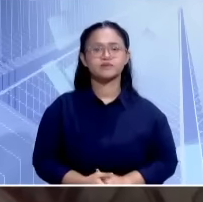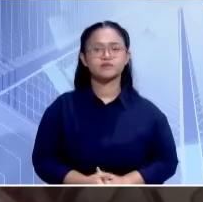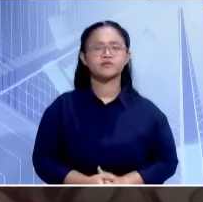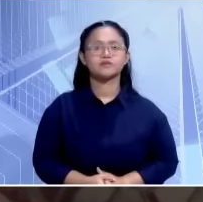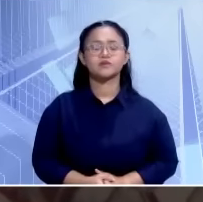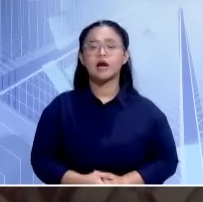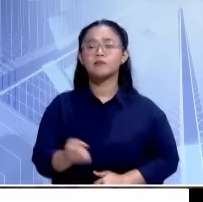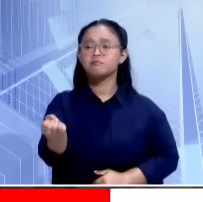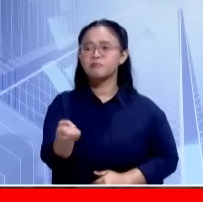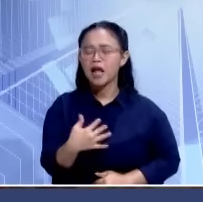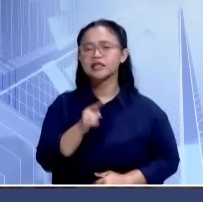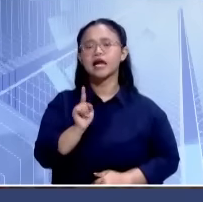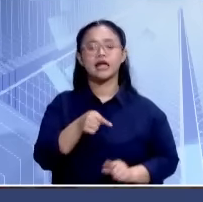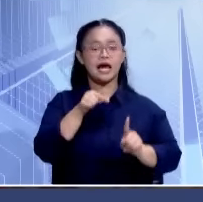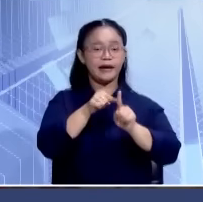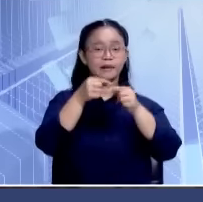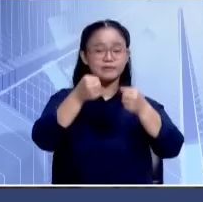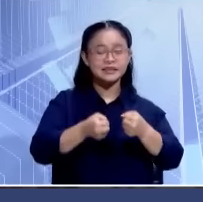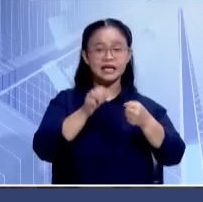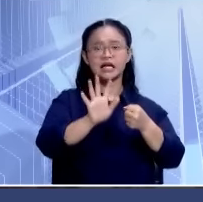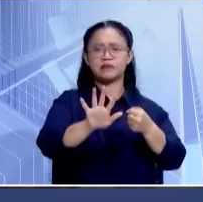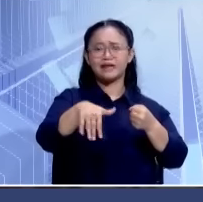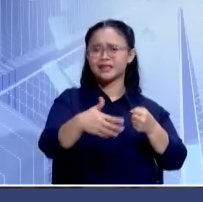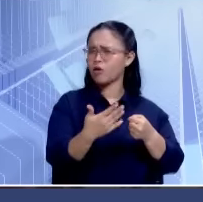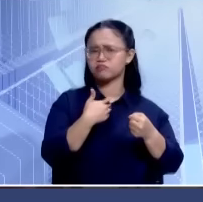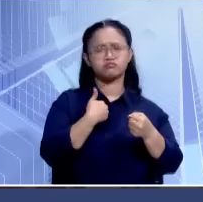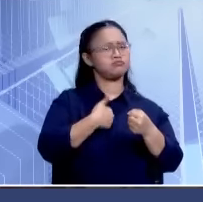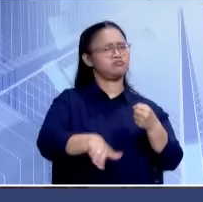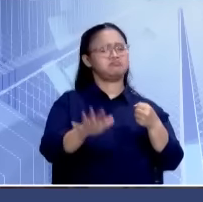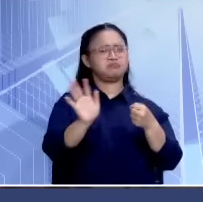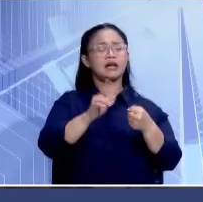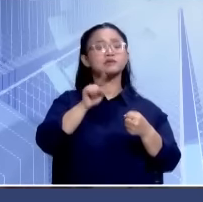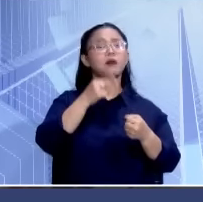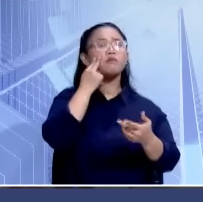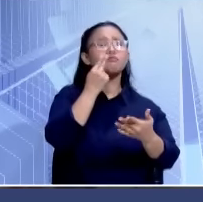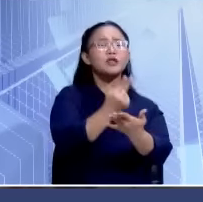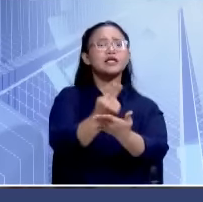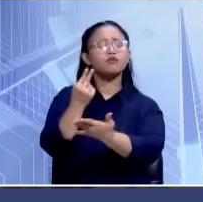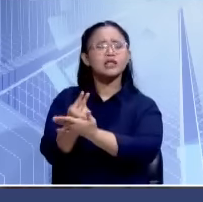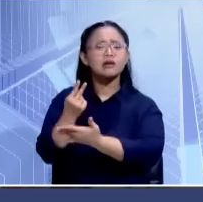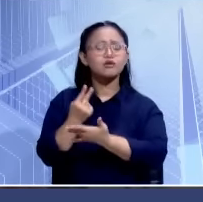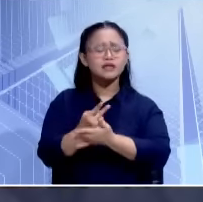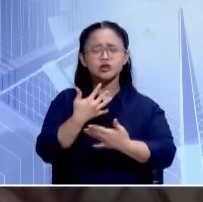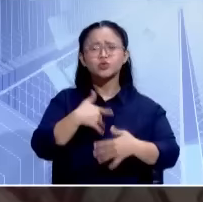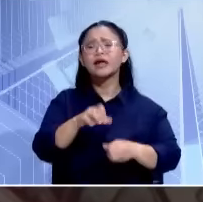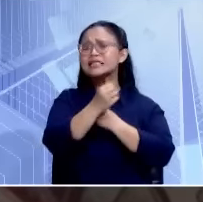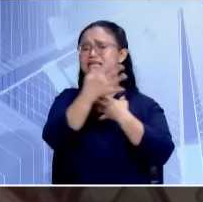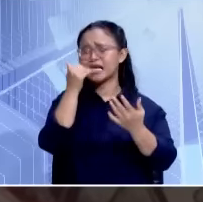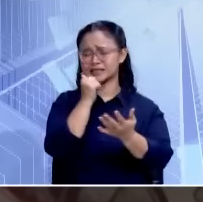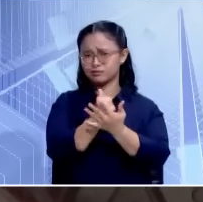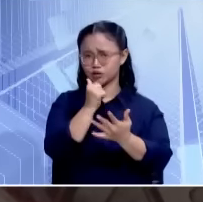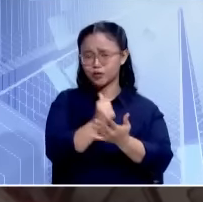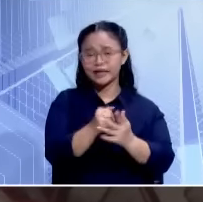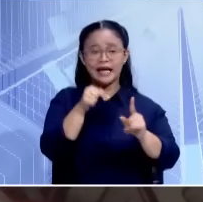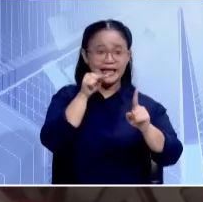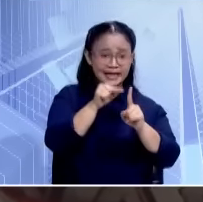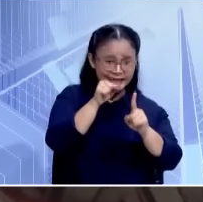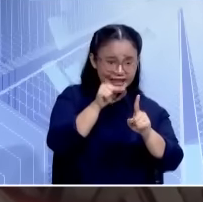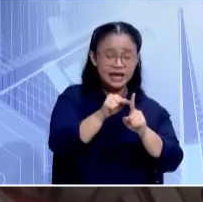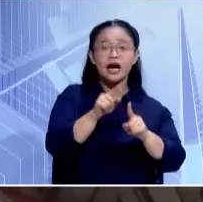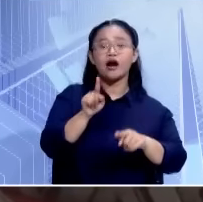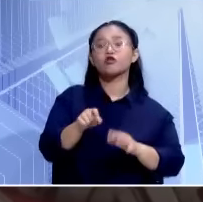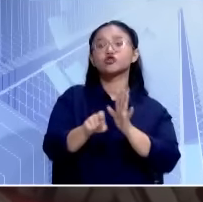Kenapa cuma 5 tahun gitu, sedangkan kan dari buktinya juga kan emang sudah jelas kalau si majelis hakimnya kan emang kena suap